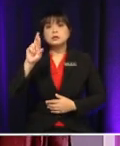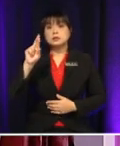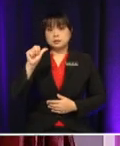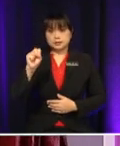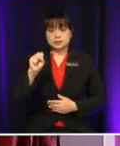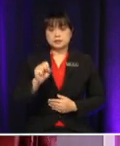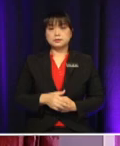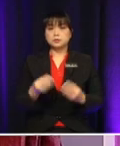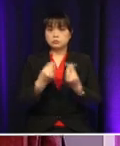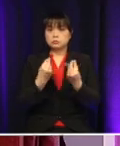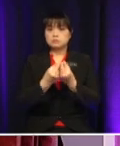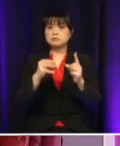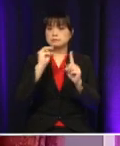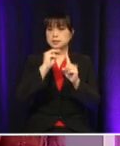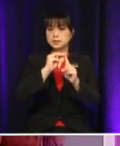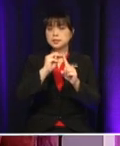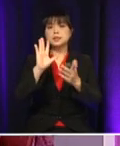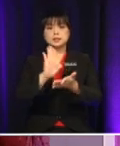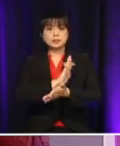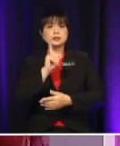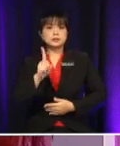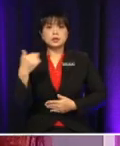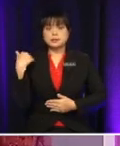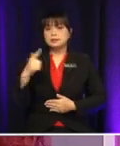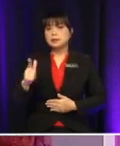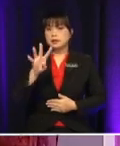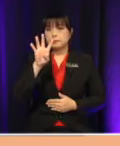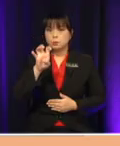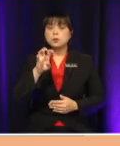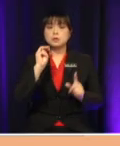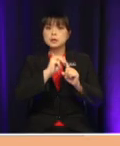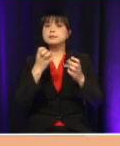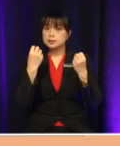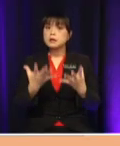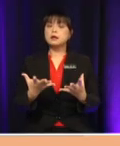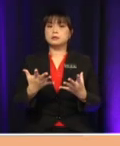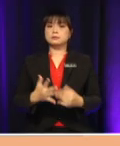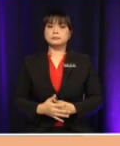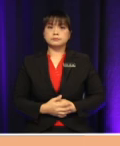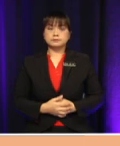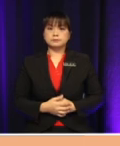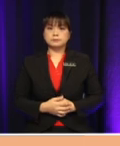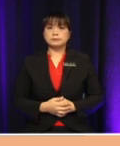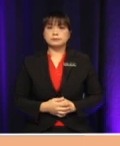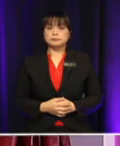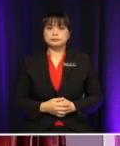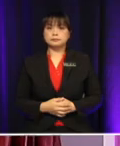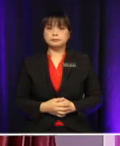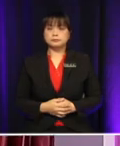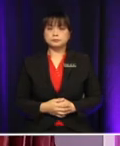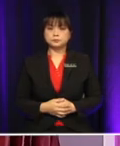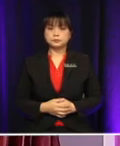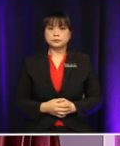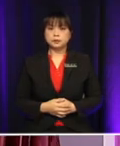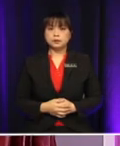marca untuk persoalan kertas 1 adalah 40 marka banyak juga Vika Oke so